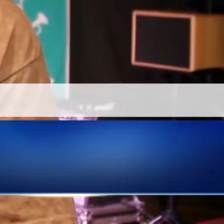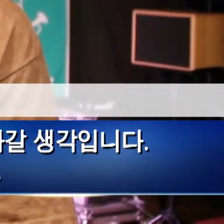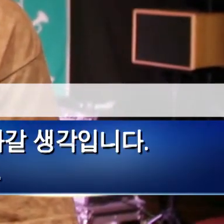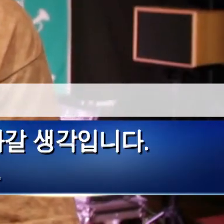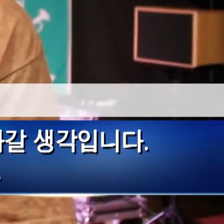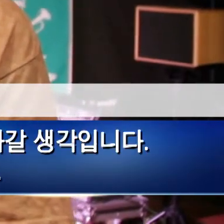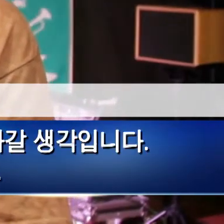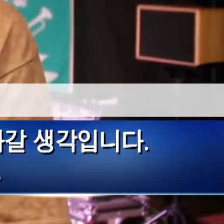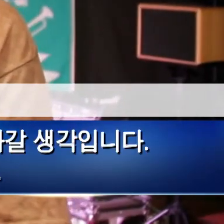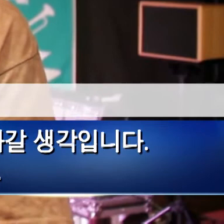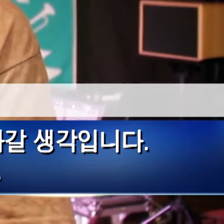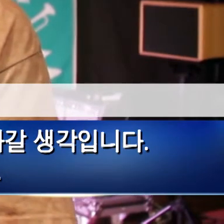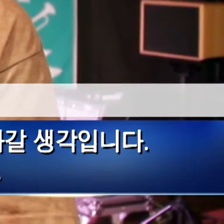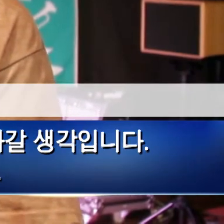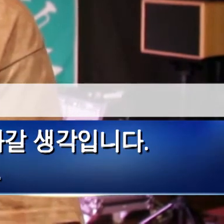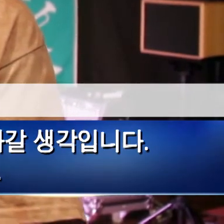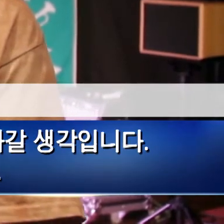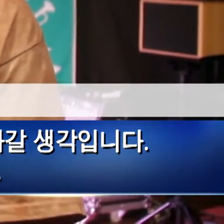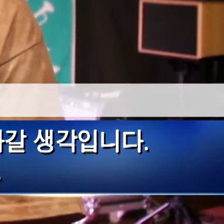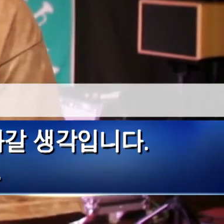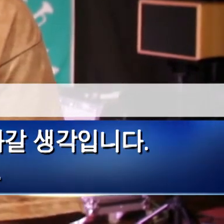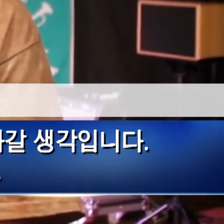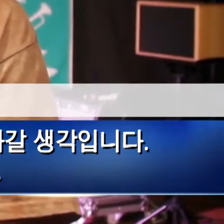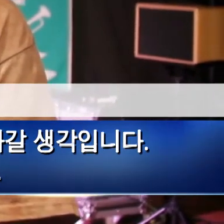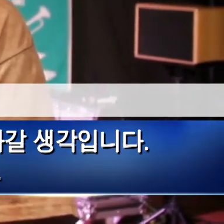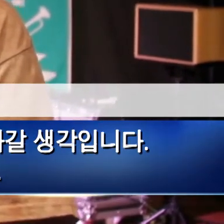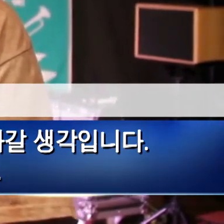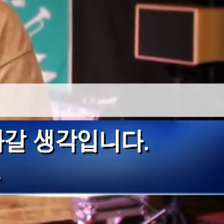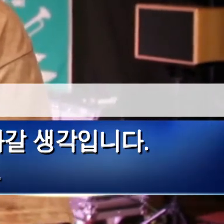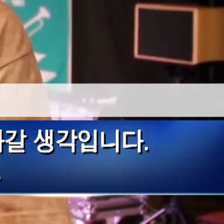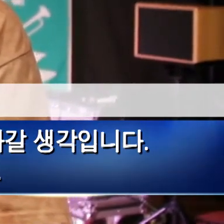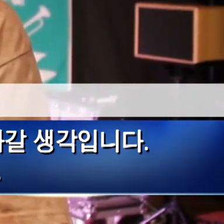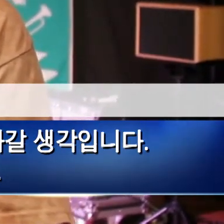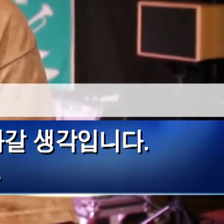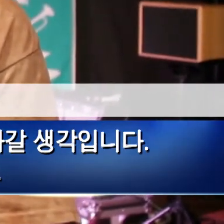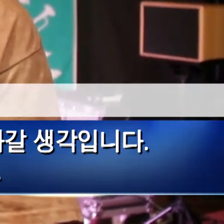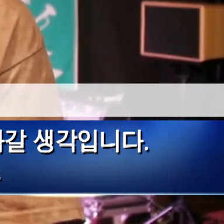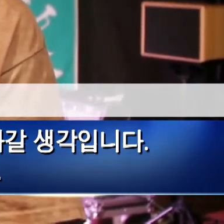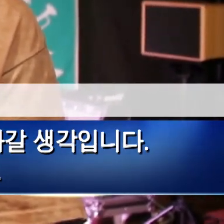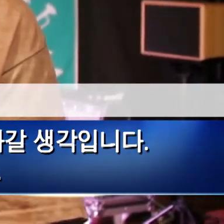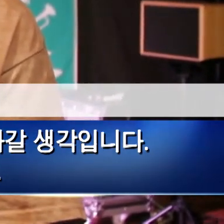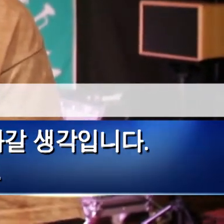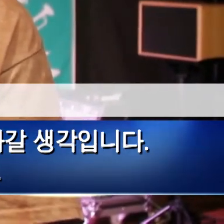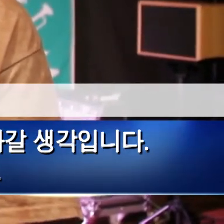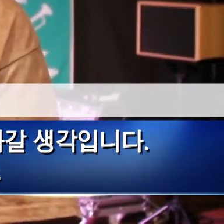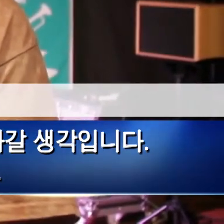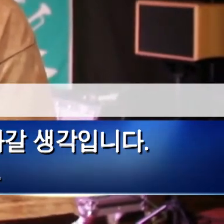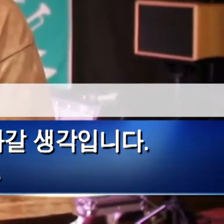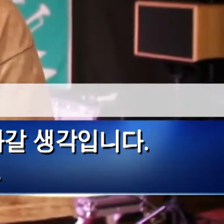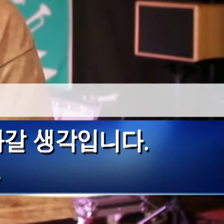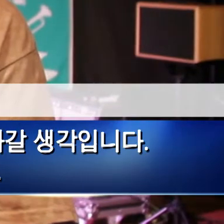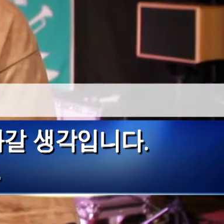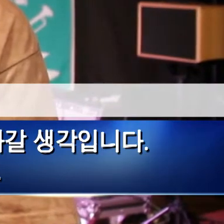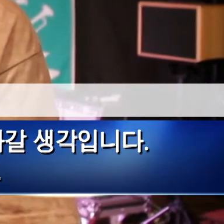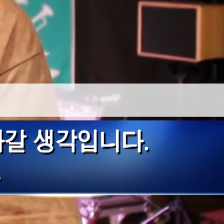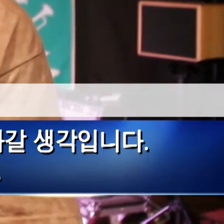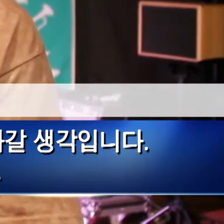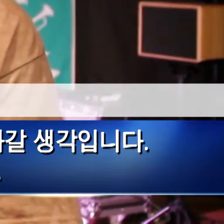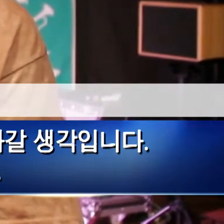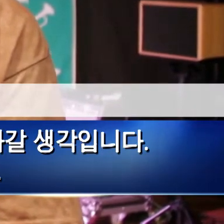없을까요? 저희 올해는 이제 어제랑 오늘이랑 이틀 했고요. 이제 앞으로